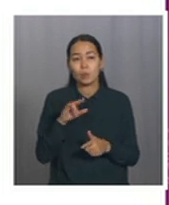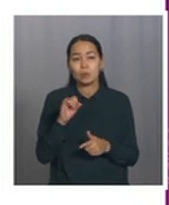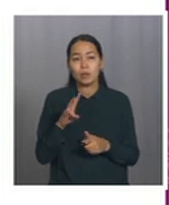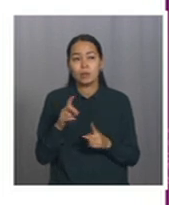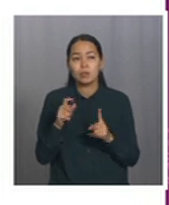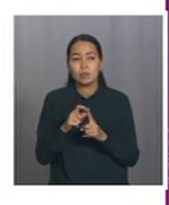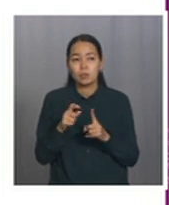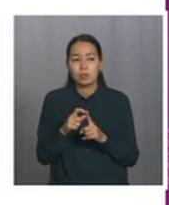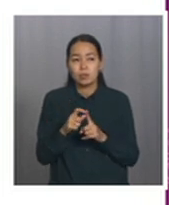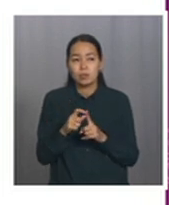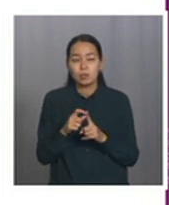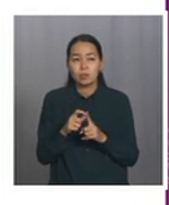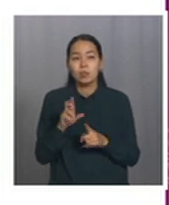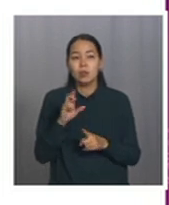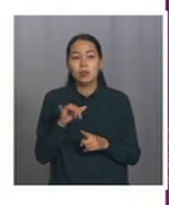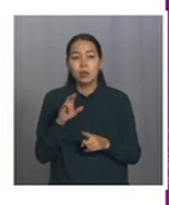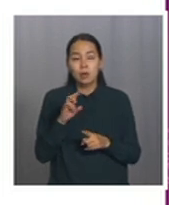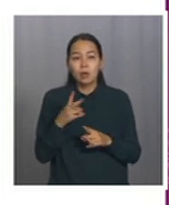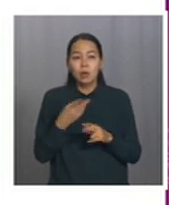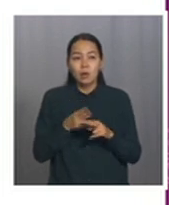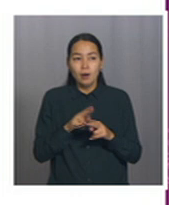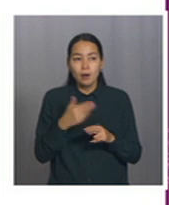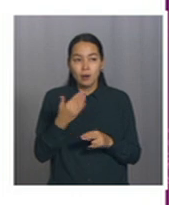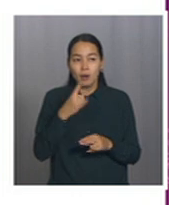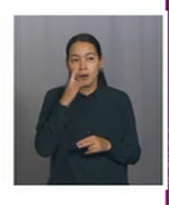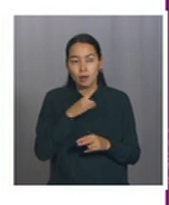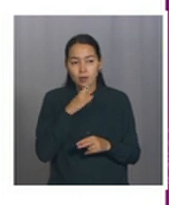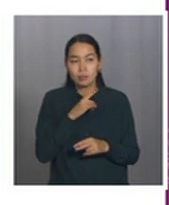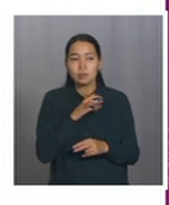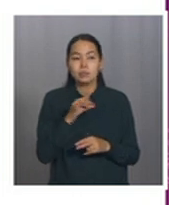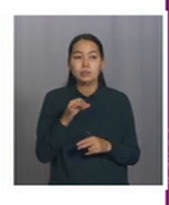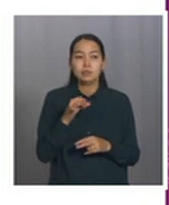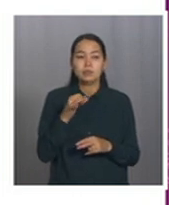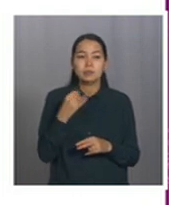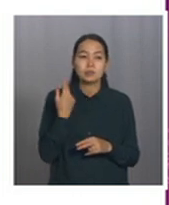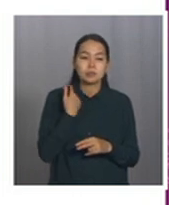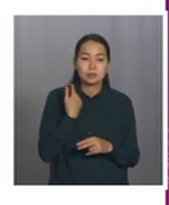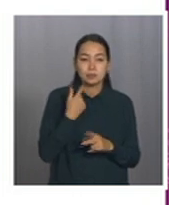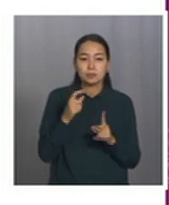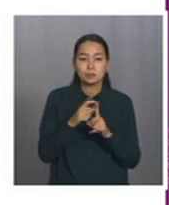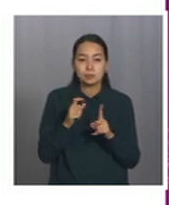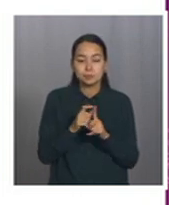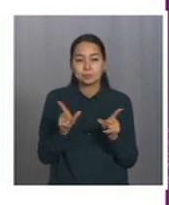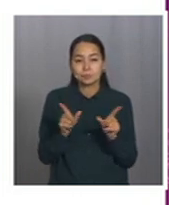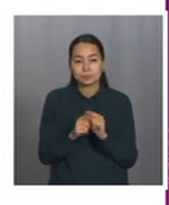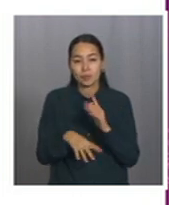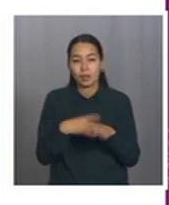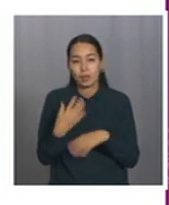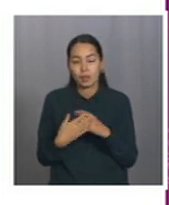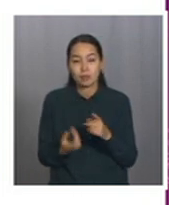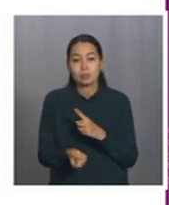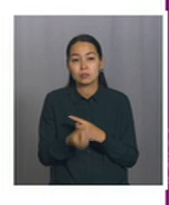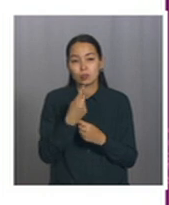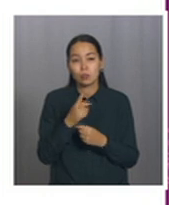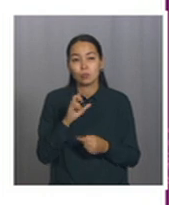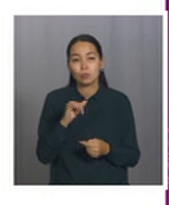тұрғандай, будан, яғни аралас. Қазақ сөзі мен шетел сөзінің араласуынан болған сөздерді